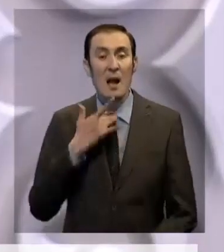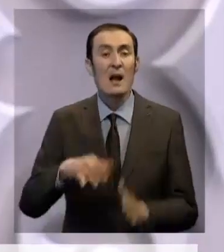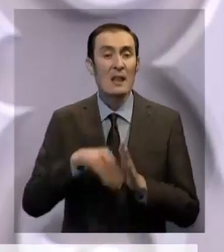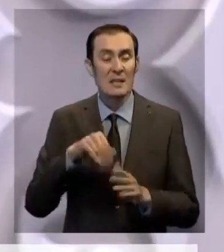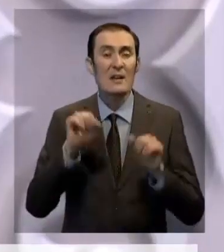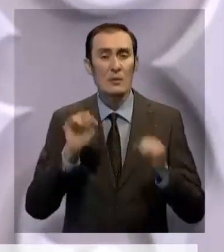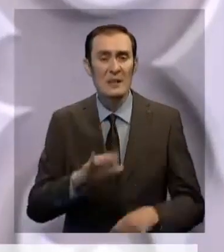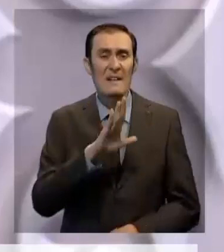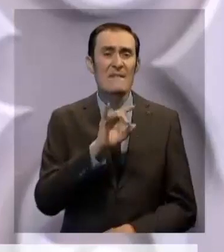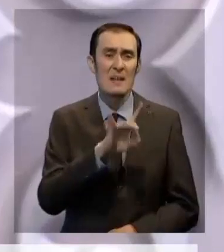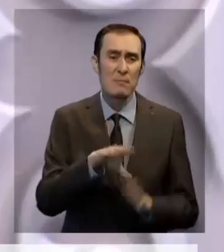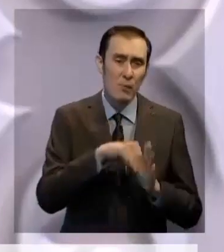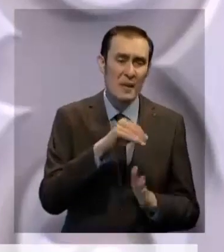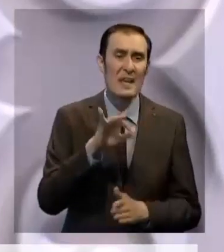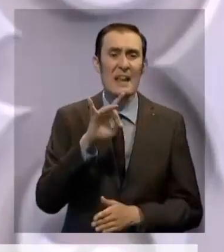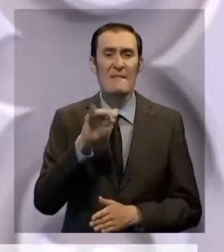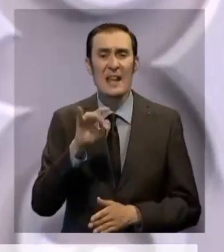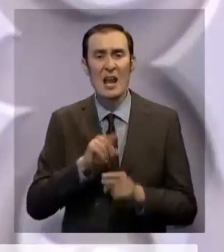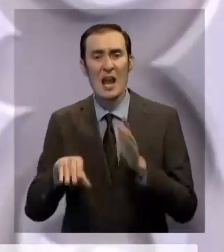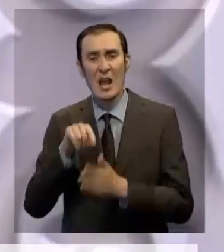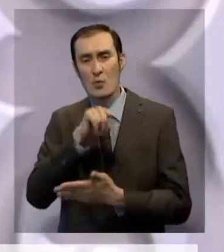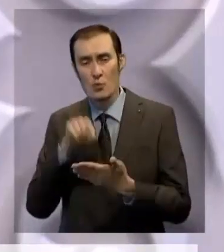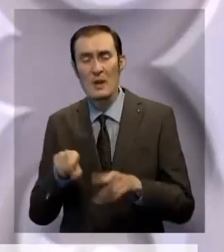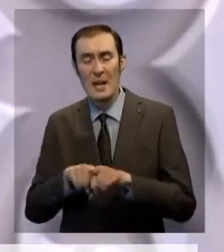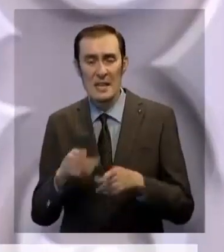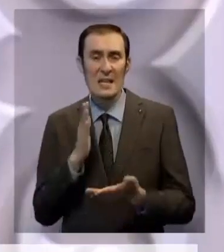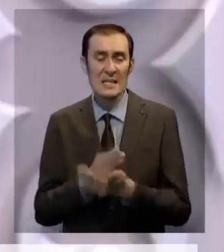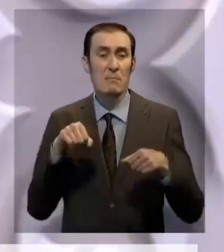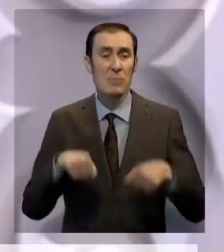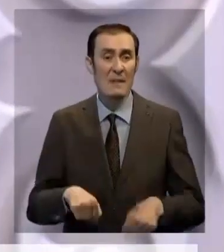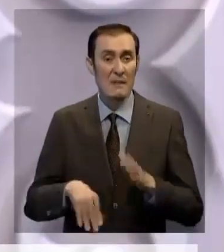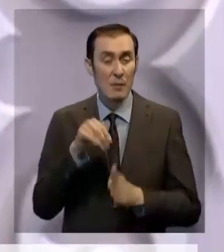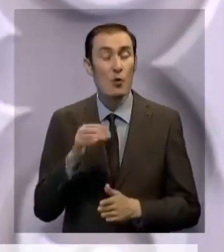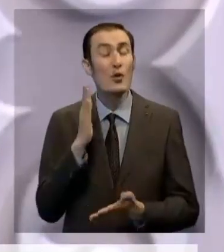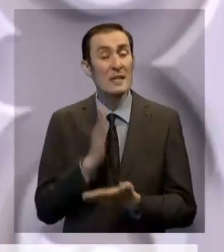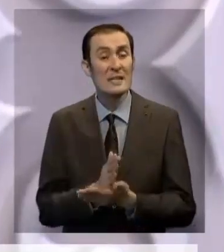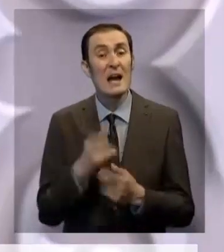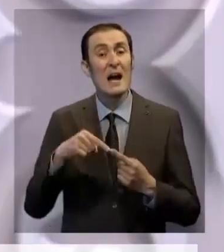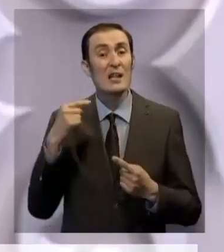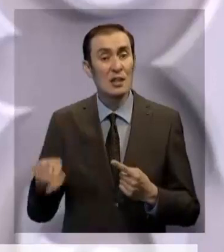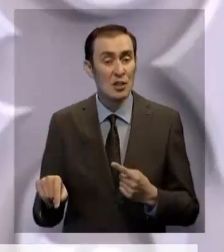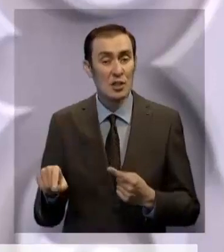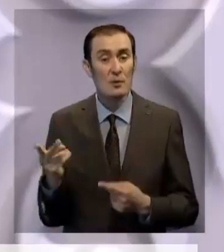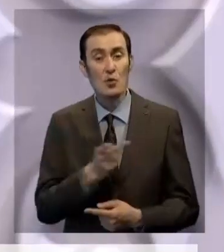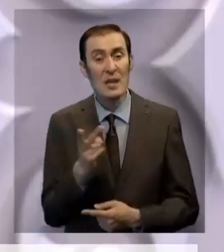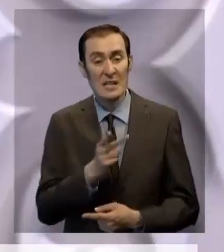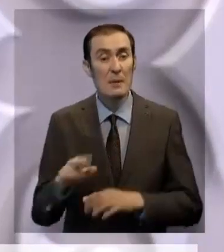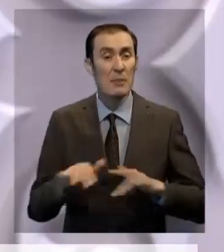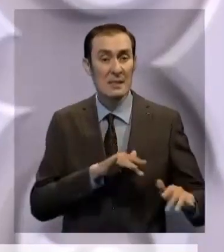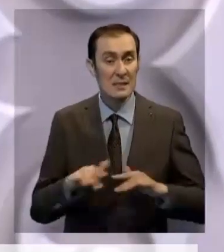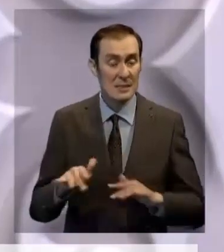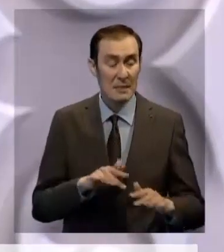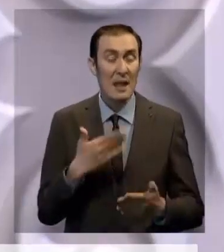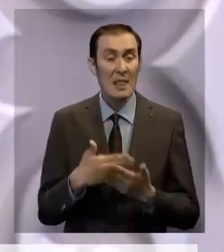Голосовать можно и на выборах, и на референдуме. В этом состоит избирательное право. Однако есть небольшая разница между этими двумя